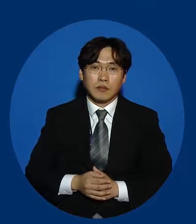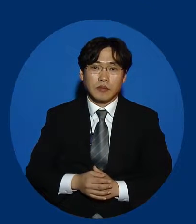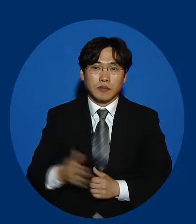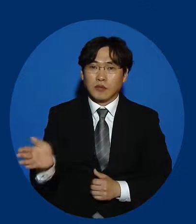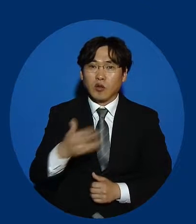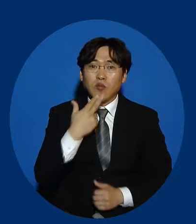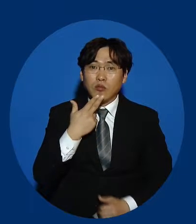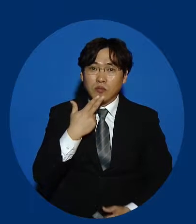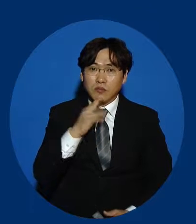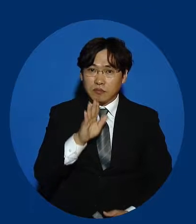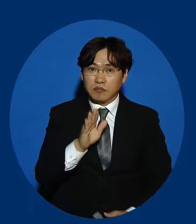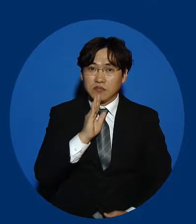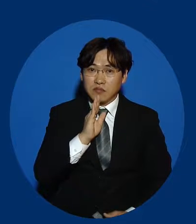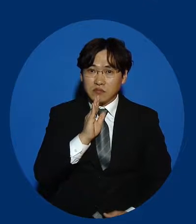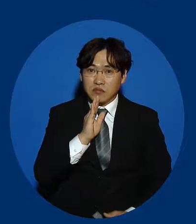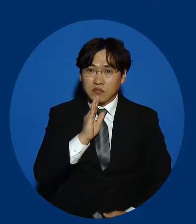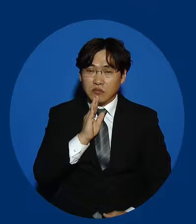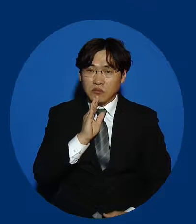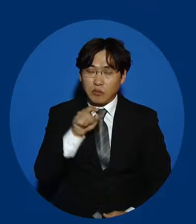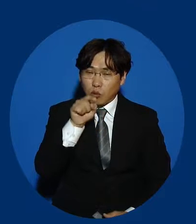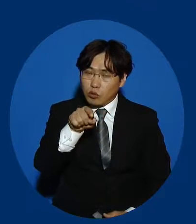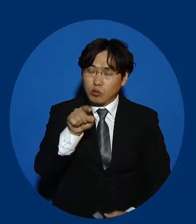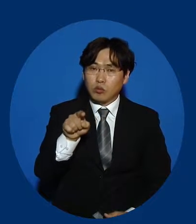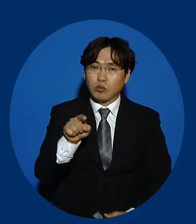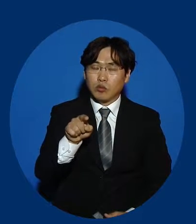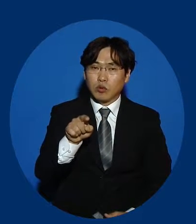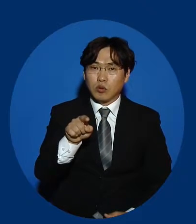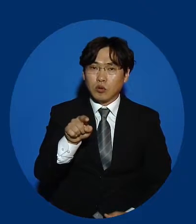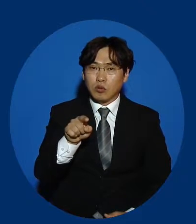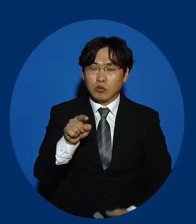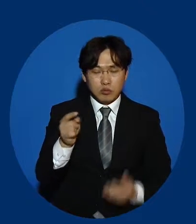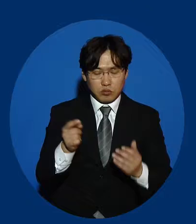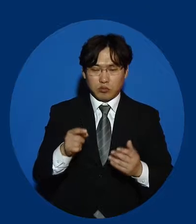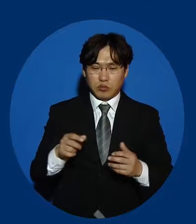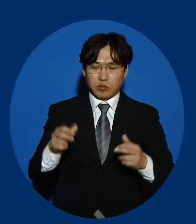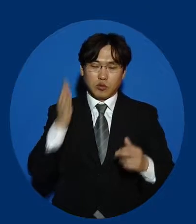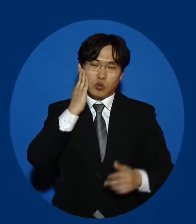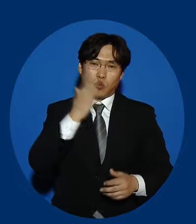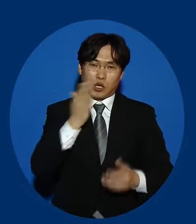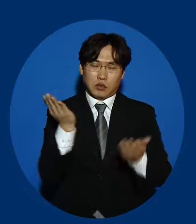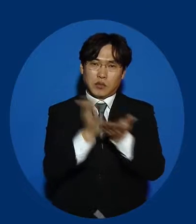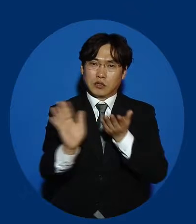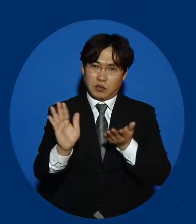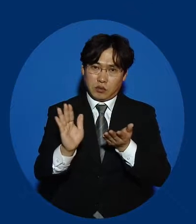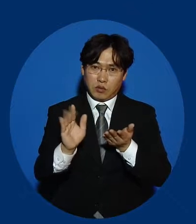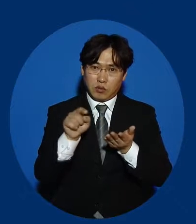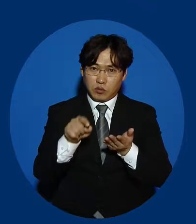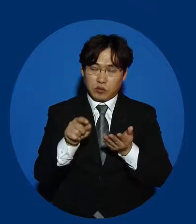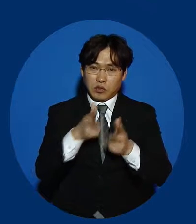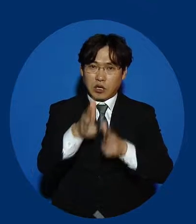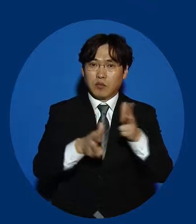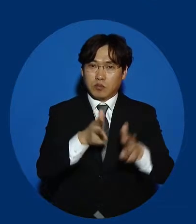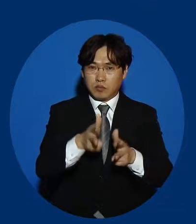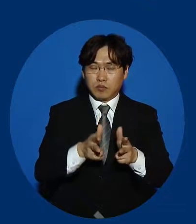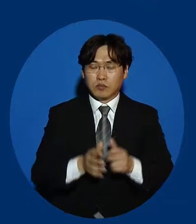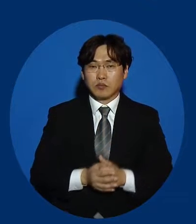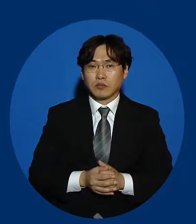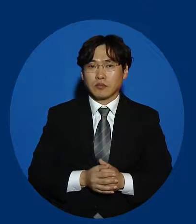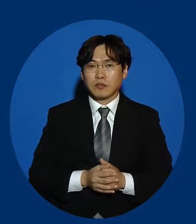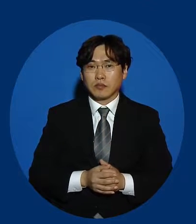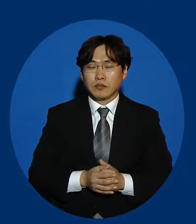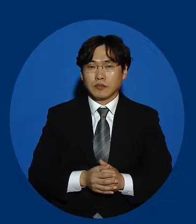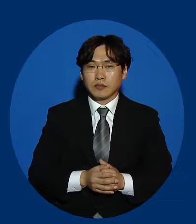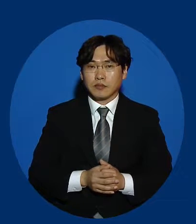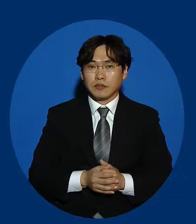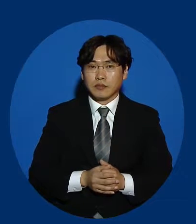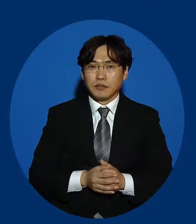안 받죠. 그러면 이 정책에서 삐져나갔잖아요. 그죠? 그죠? 이게 아까